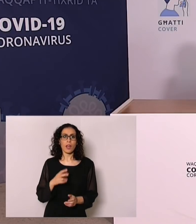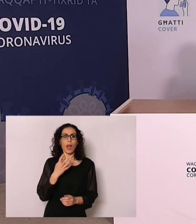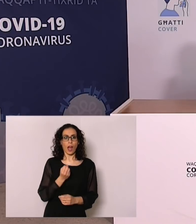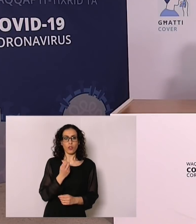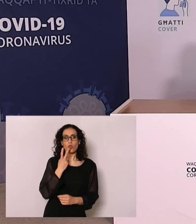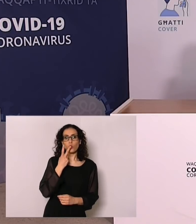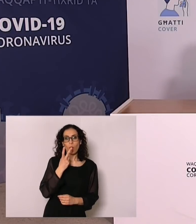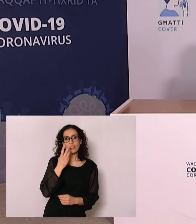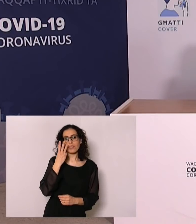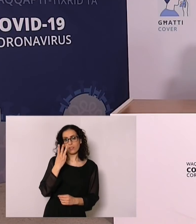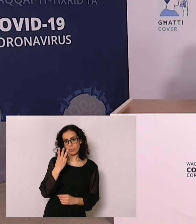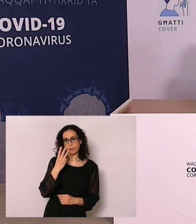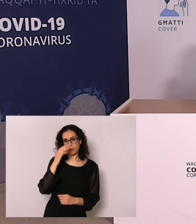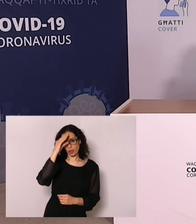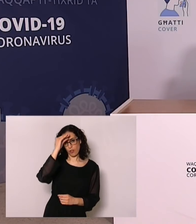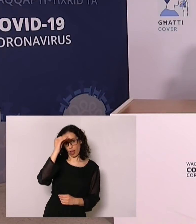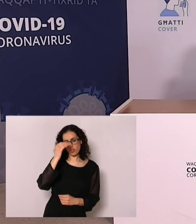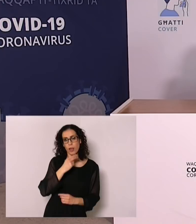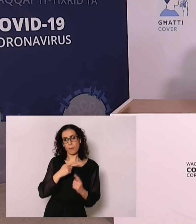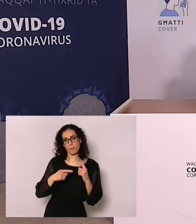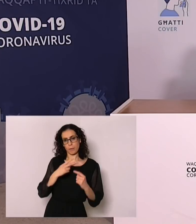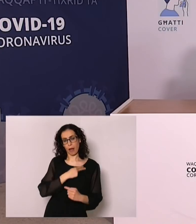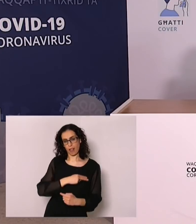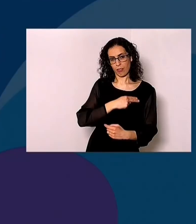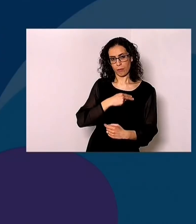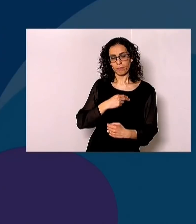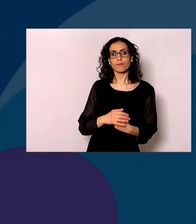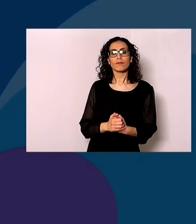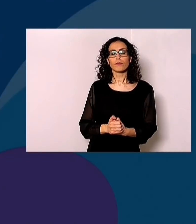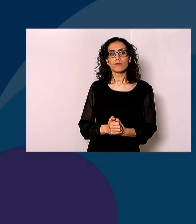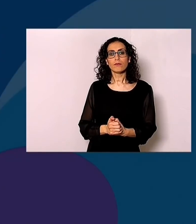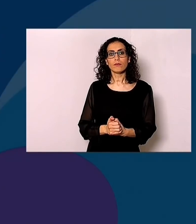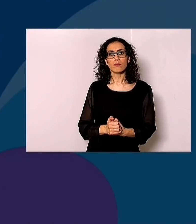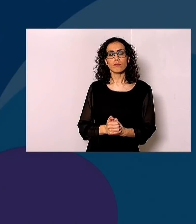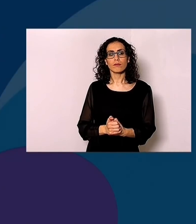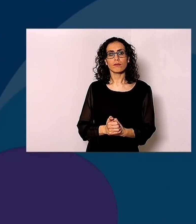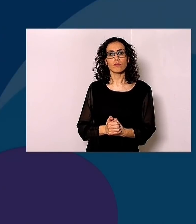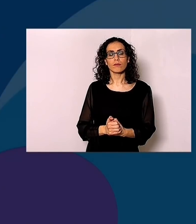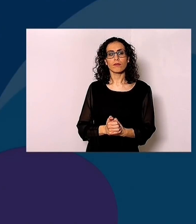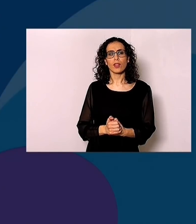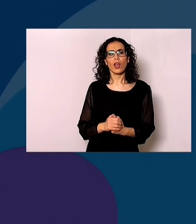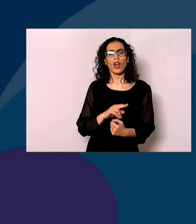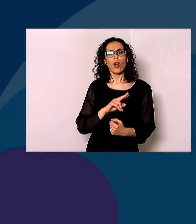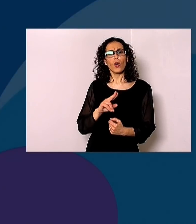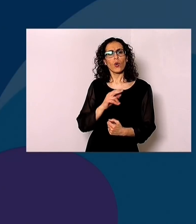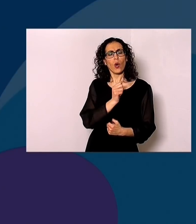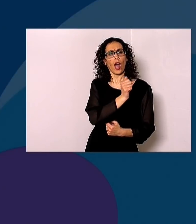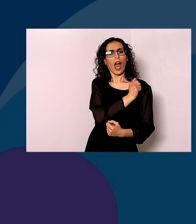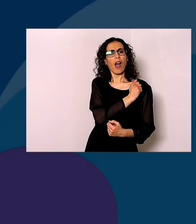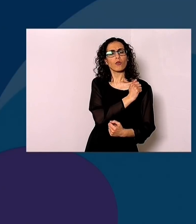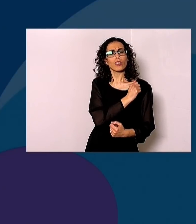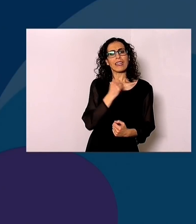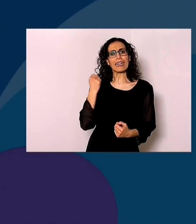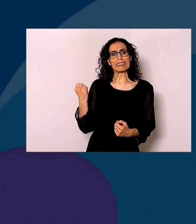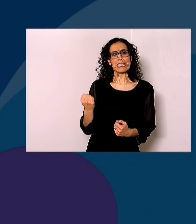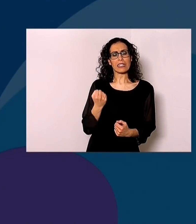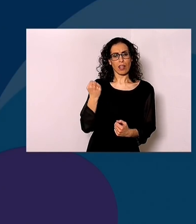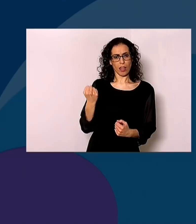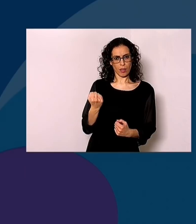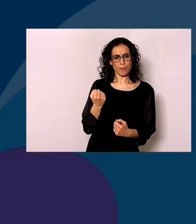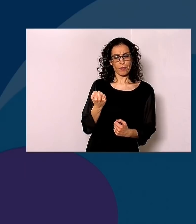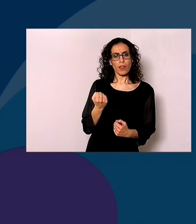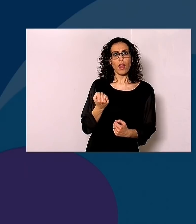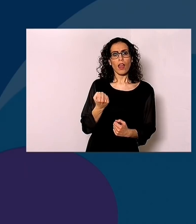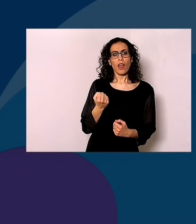23 sena. U dwar jekk l-awtoritajiet tas-saħħa kienu involuti fir-regola kellmuna